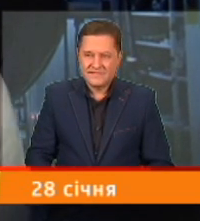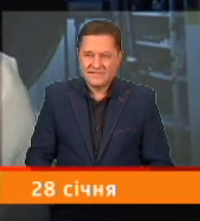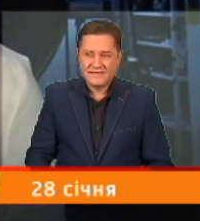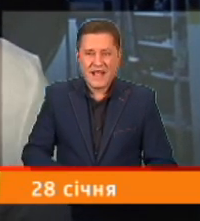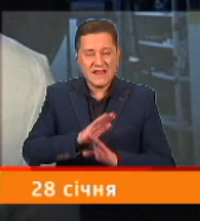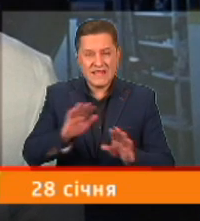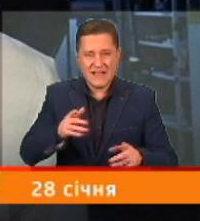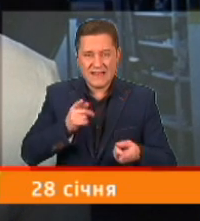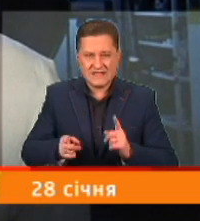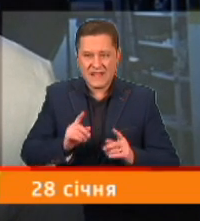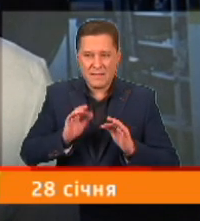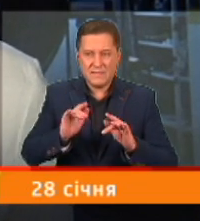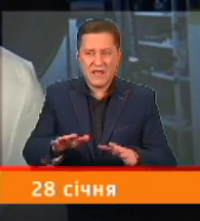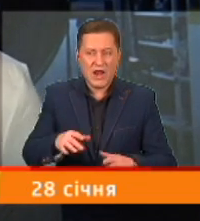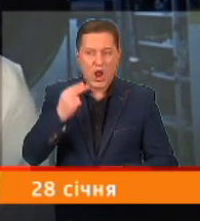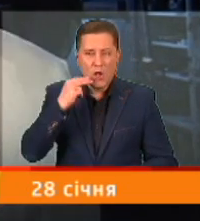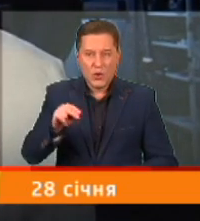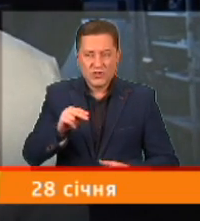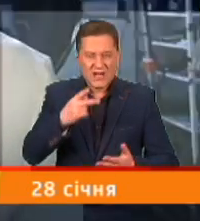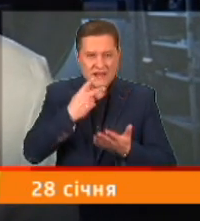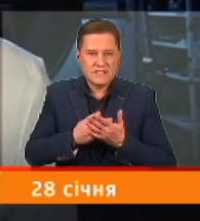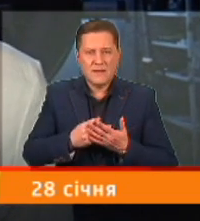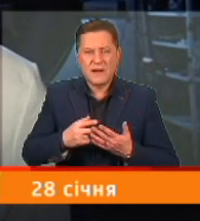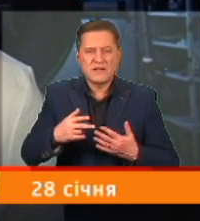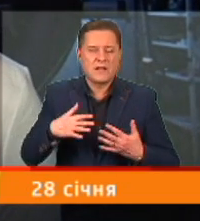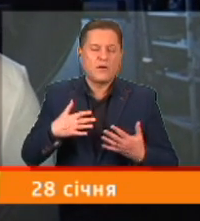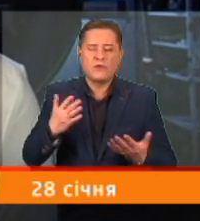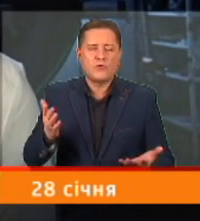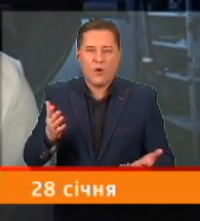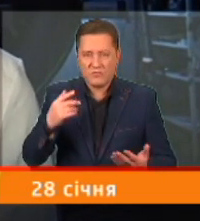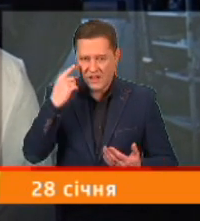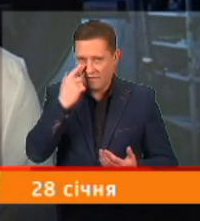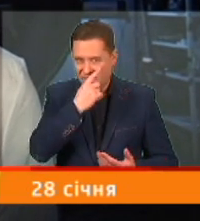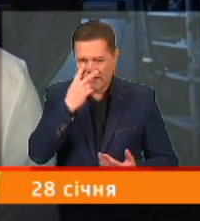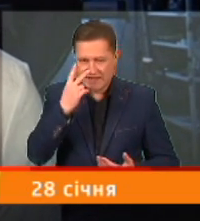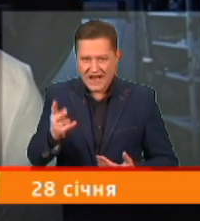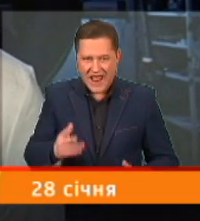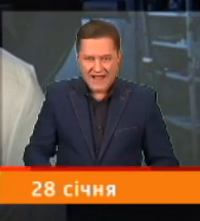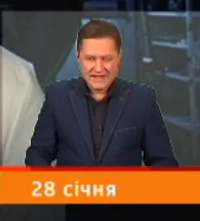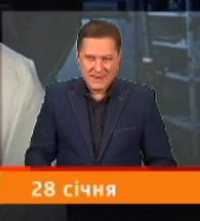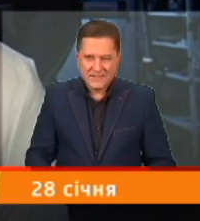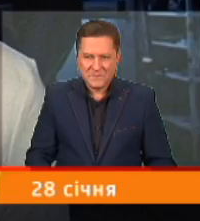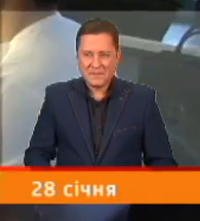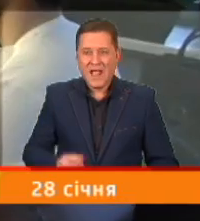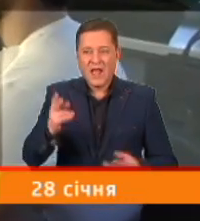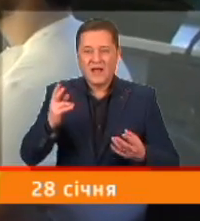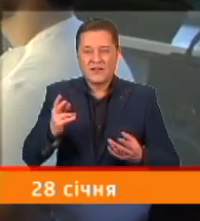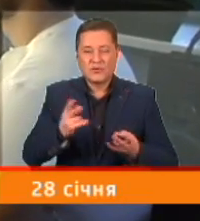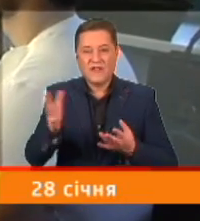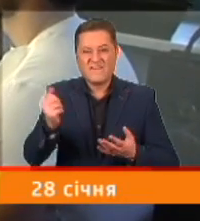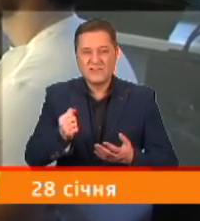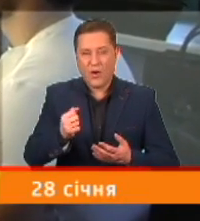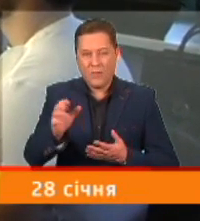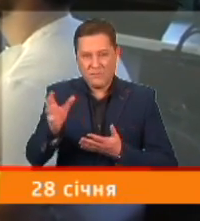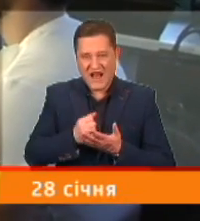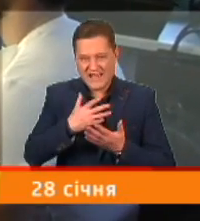Ні, на самом деле лучше не зображать томний взгляд. Нужно йти от своего персонажа, от того, что ты чувствуешь. Йти за